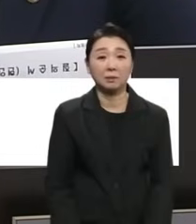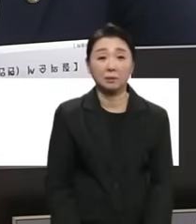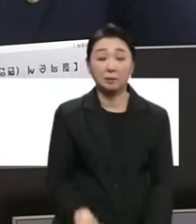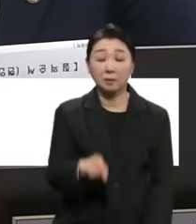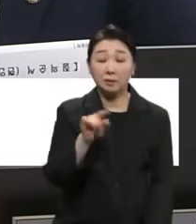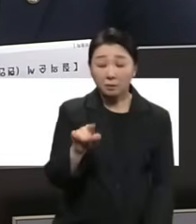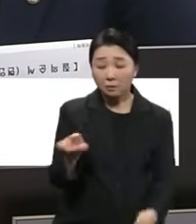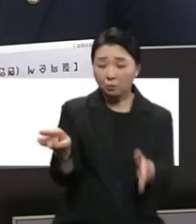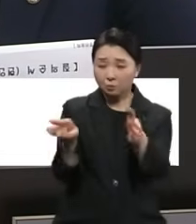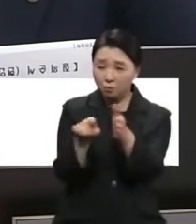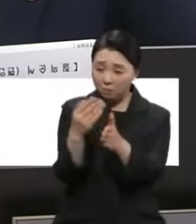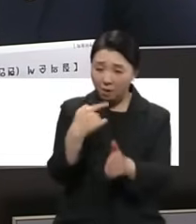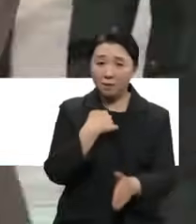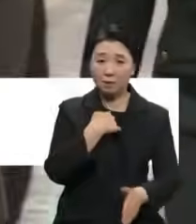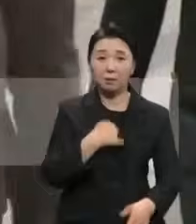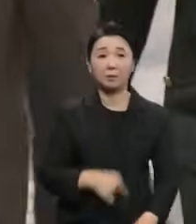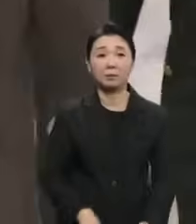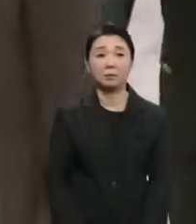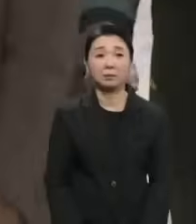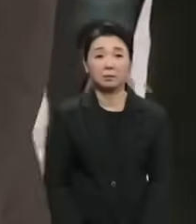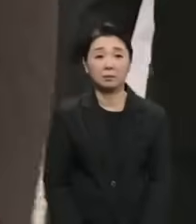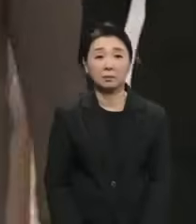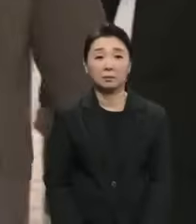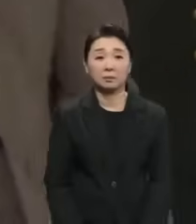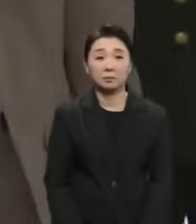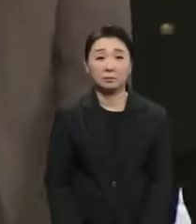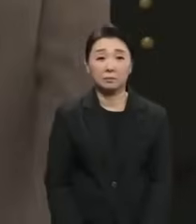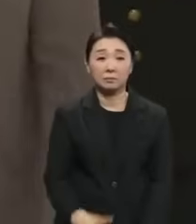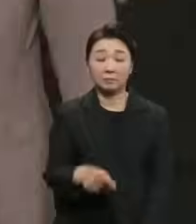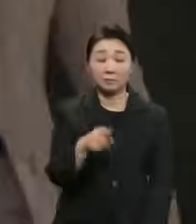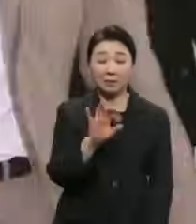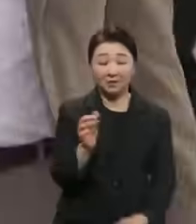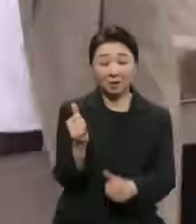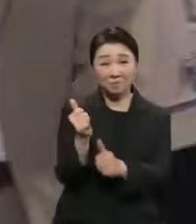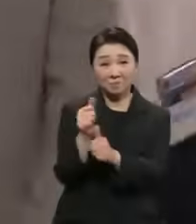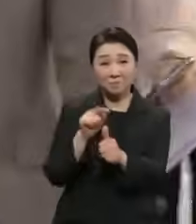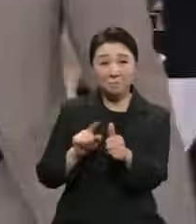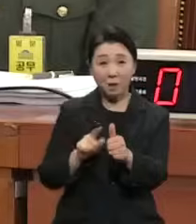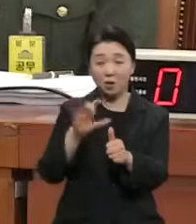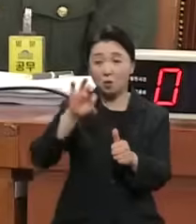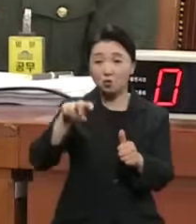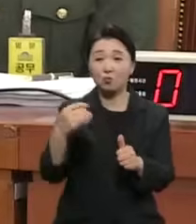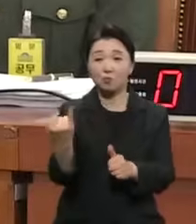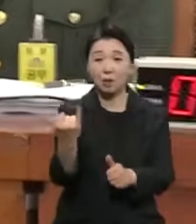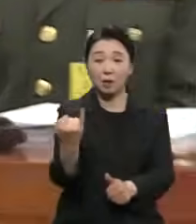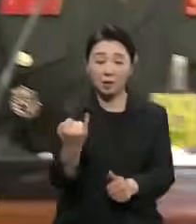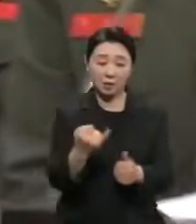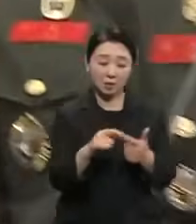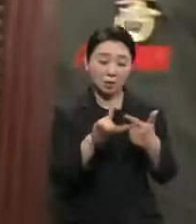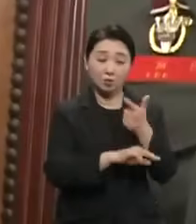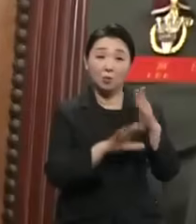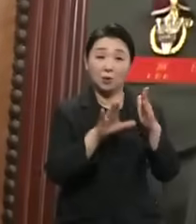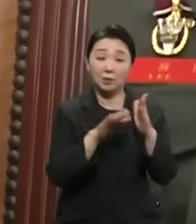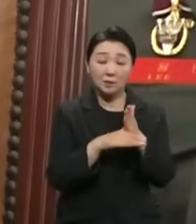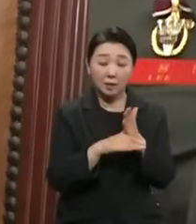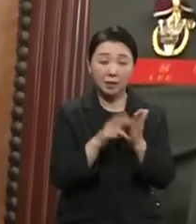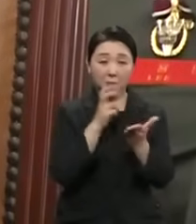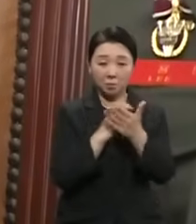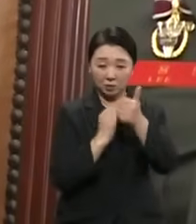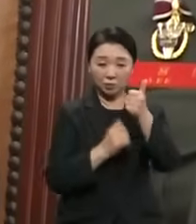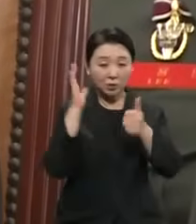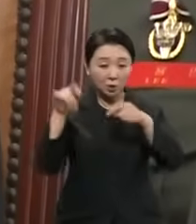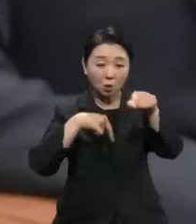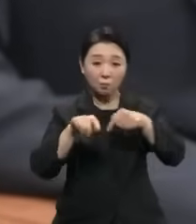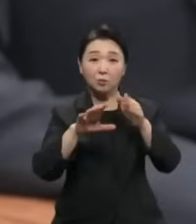그 얘기를 믿을 수밖에 없지 않겠습니까? 하지만 정 비서실장이 믿는다는 유 법무관리관은 지난달 법사위 청문회에서